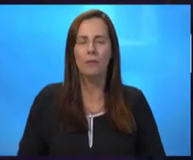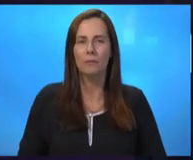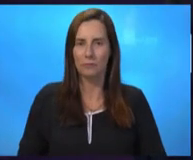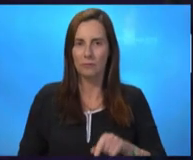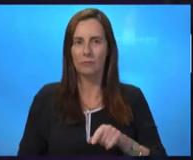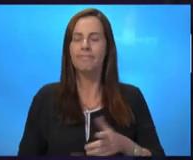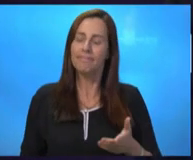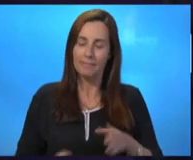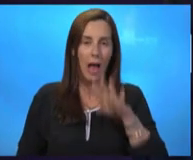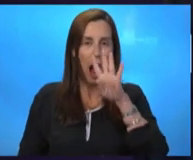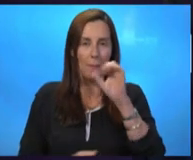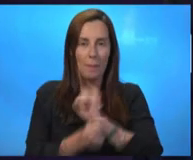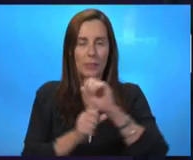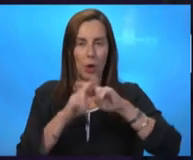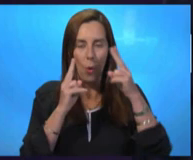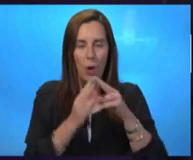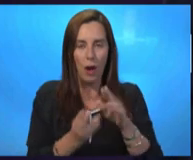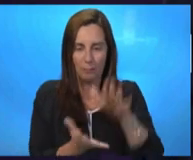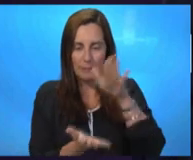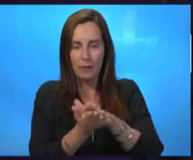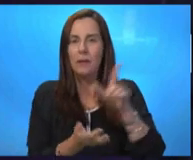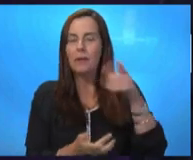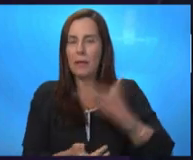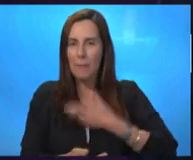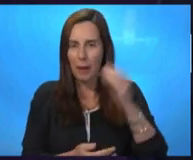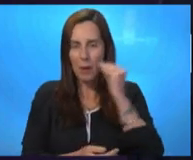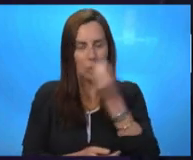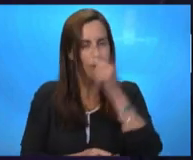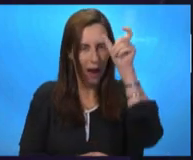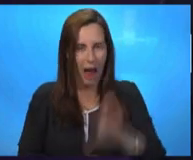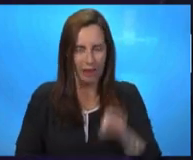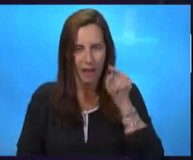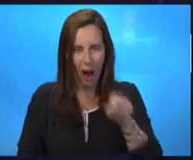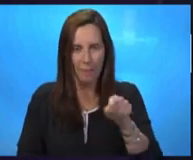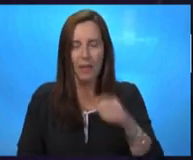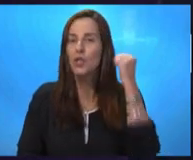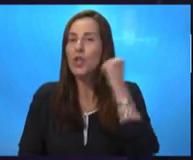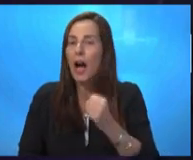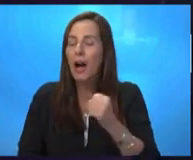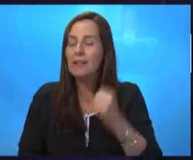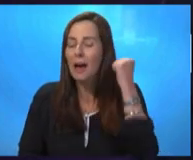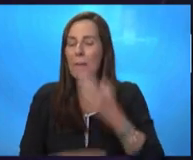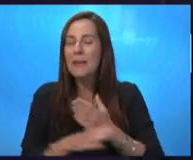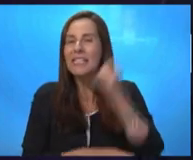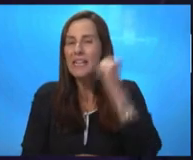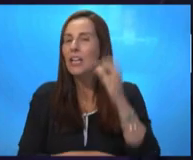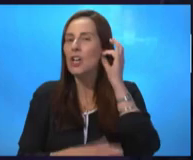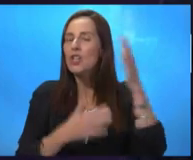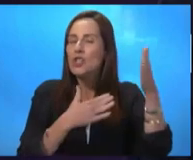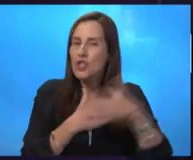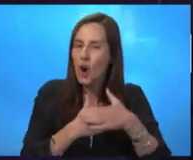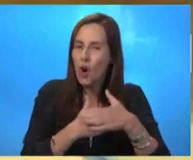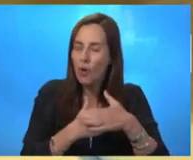כן, 4 מעשרי עולם מצטברים נגזרו בצהריים על נדב סלע, שרצח בדקירות סכין את אשתו דור